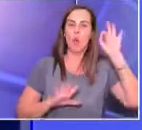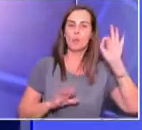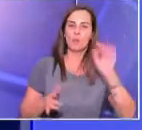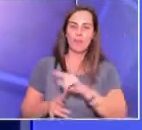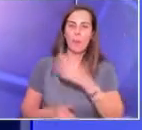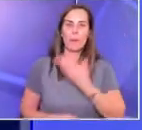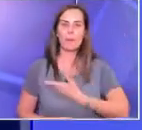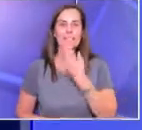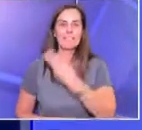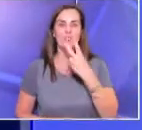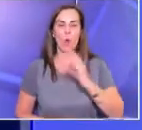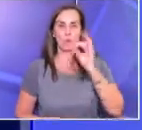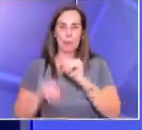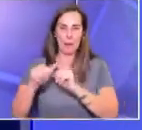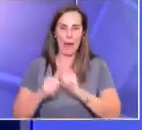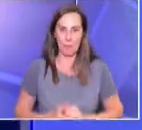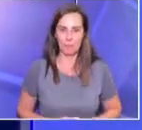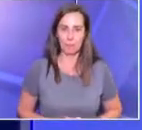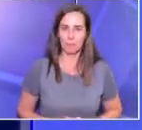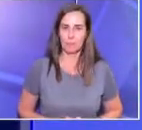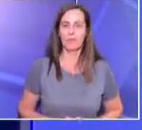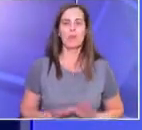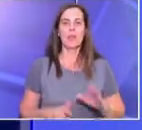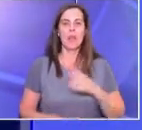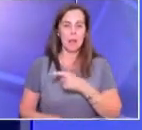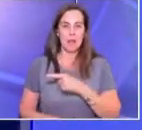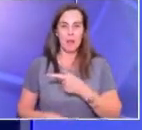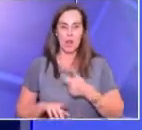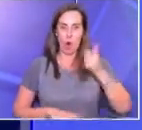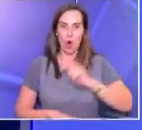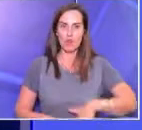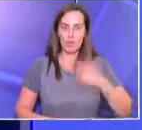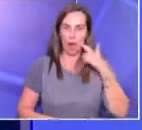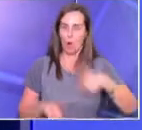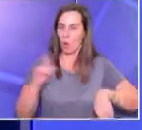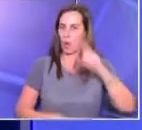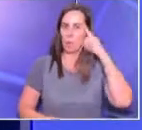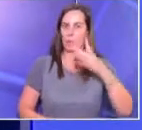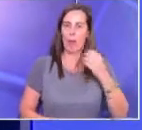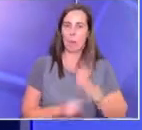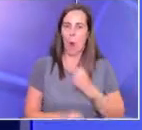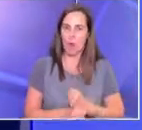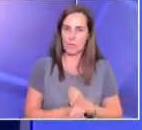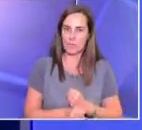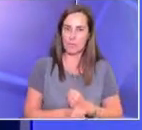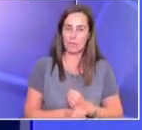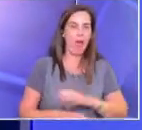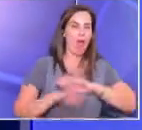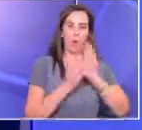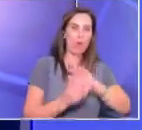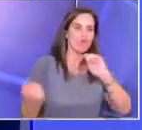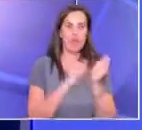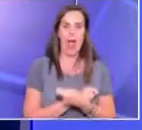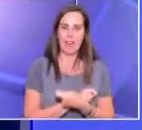לעומת 22.5% של ג'קי. לג'קי זה נראה כאילו תושבי העיר כבר לא יודעים מה הם עושים. הקערה